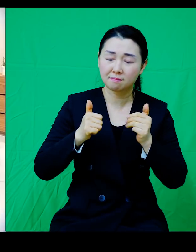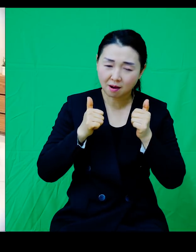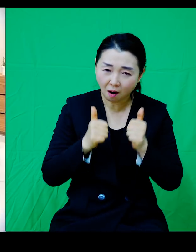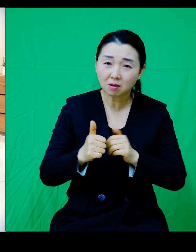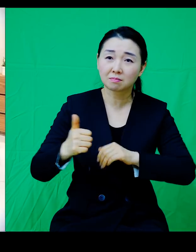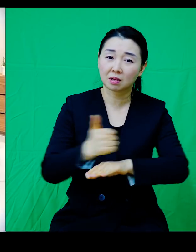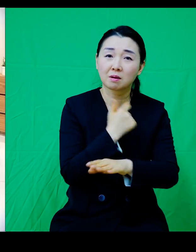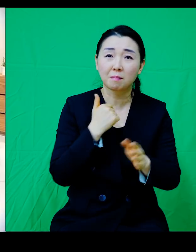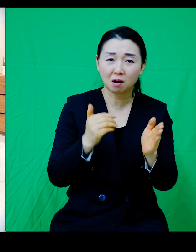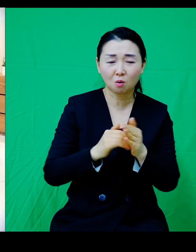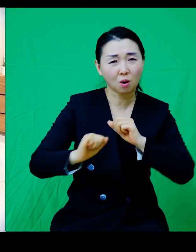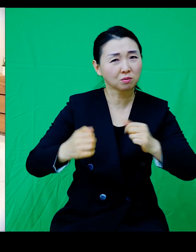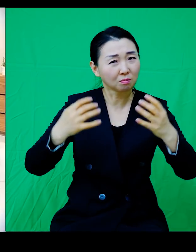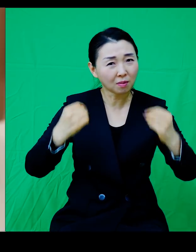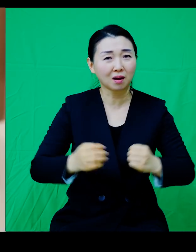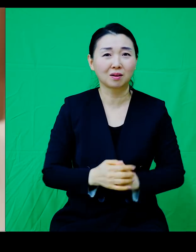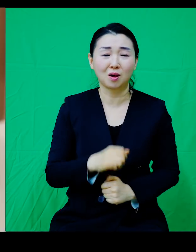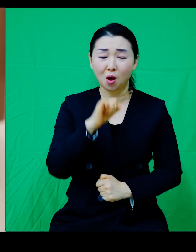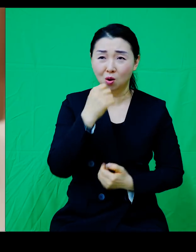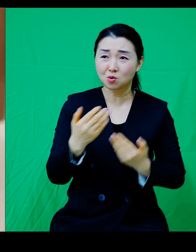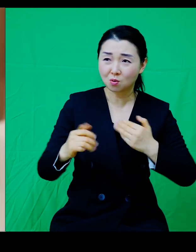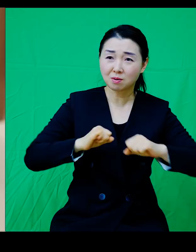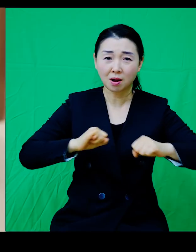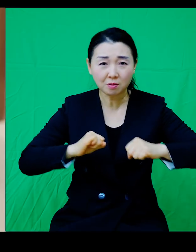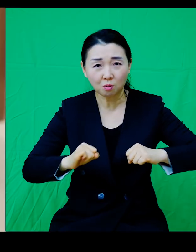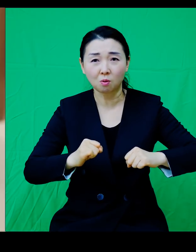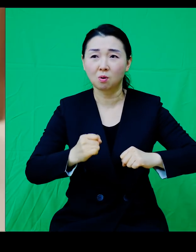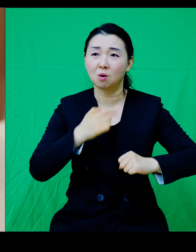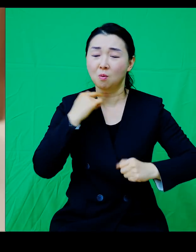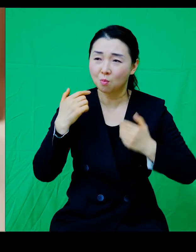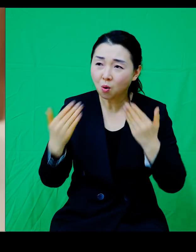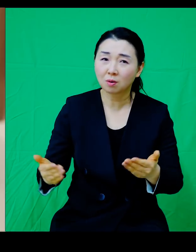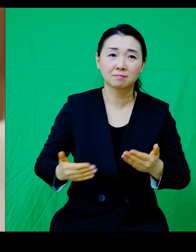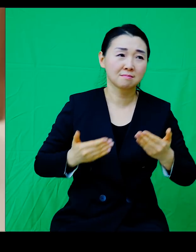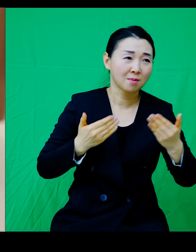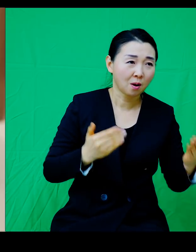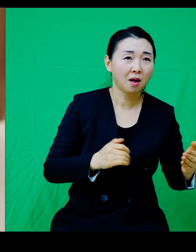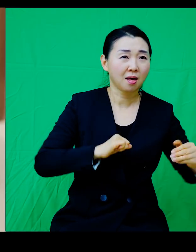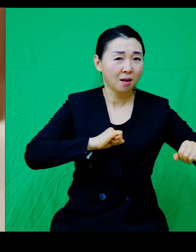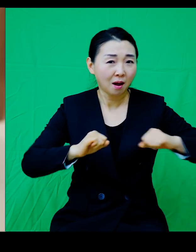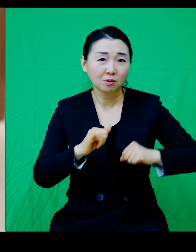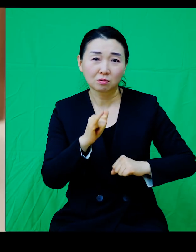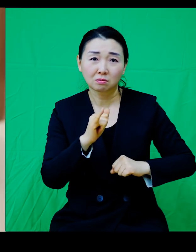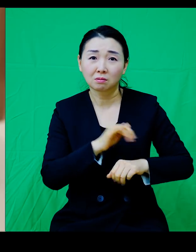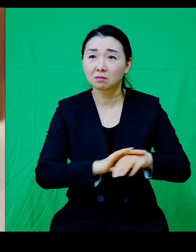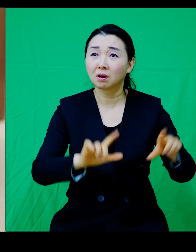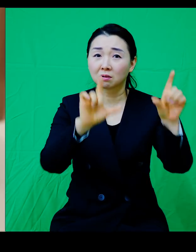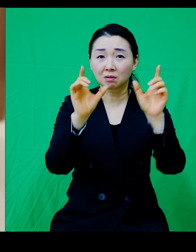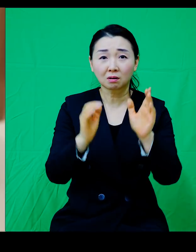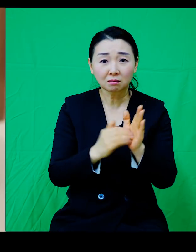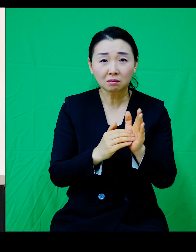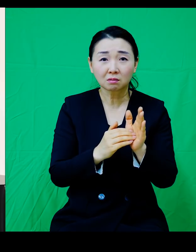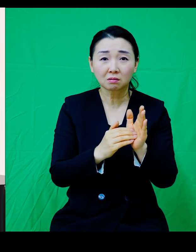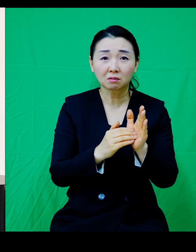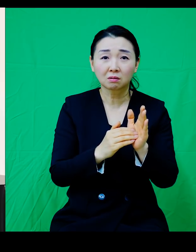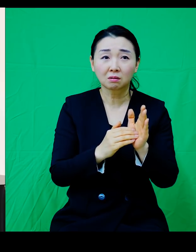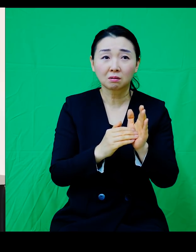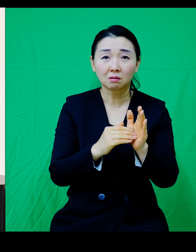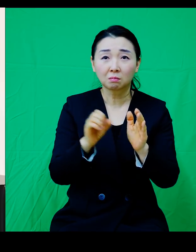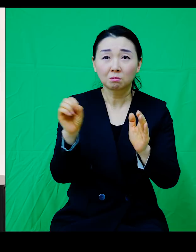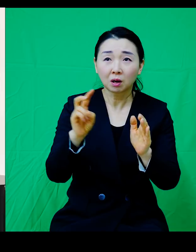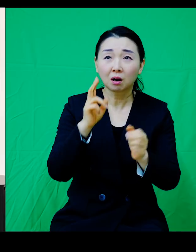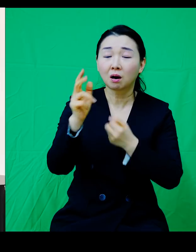다니고 활동도 정말 많이 하고 선한 일 많이 하고 봉사도 많이 하고 정말 네. 잘 살았는데